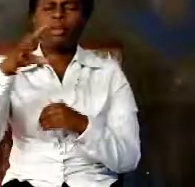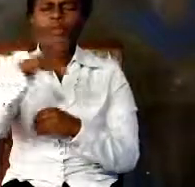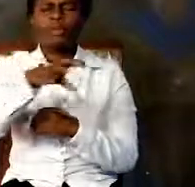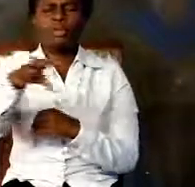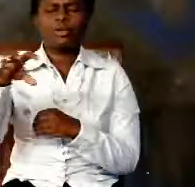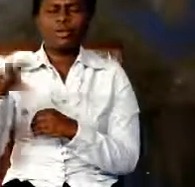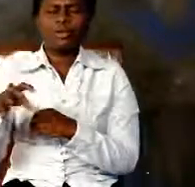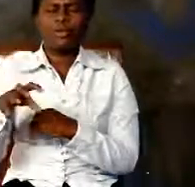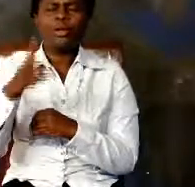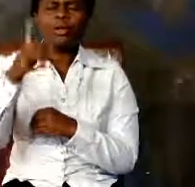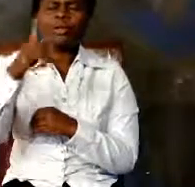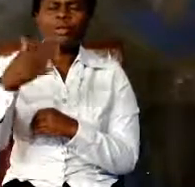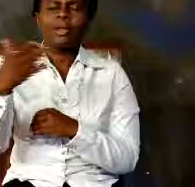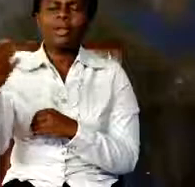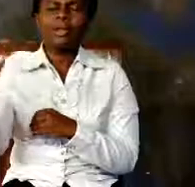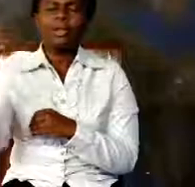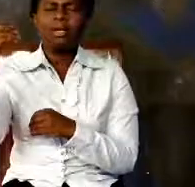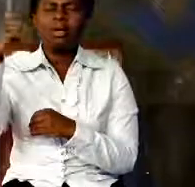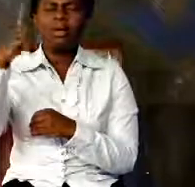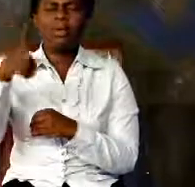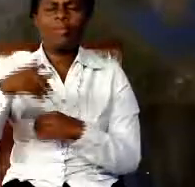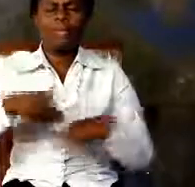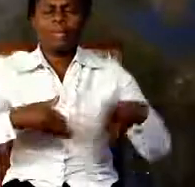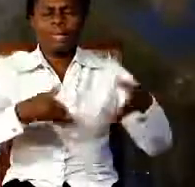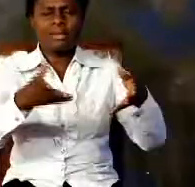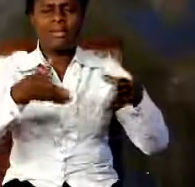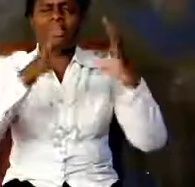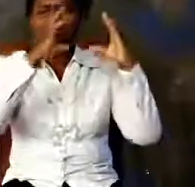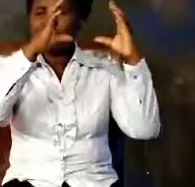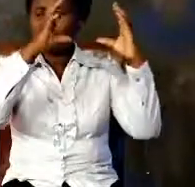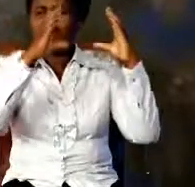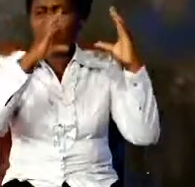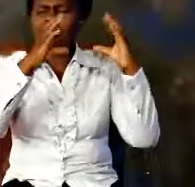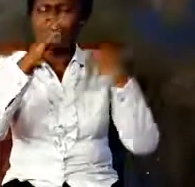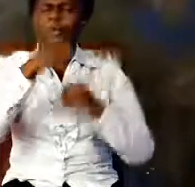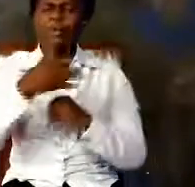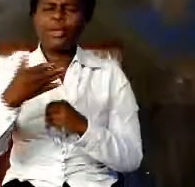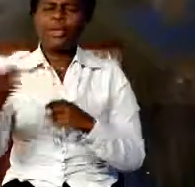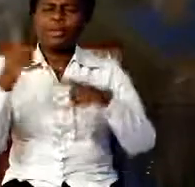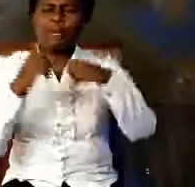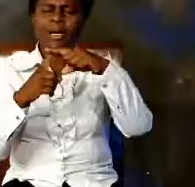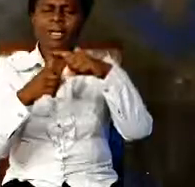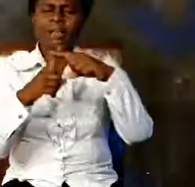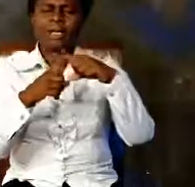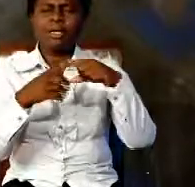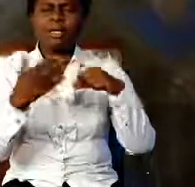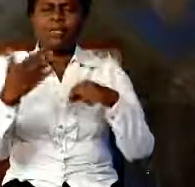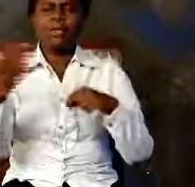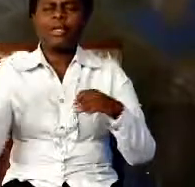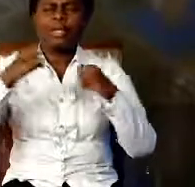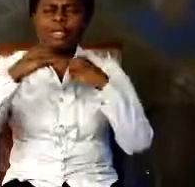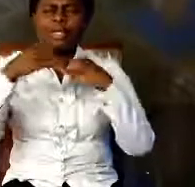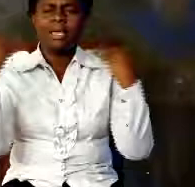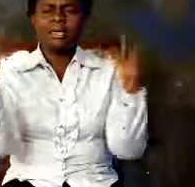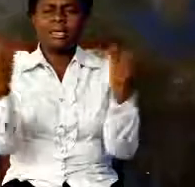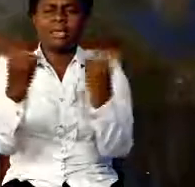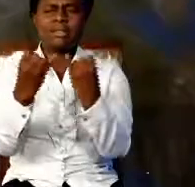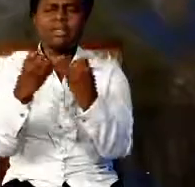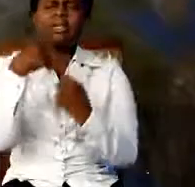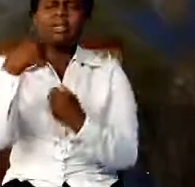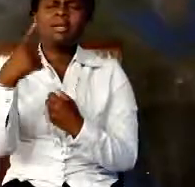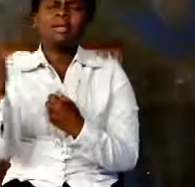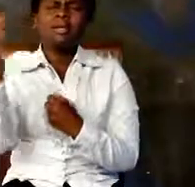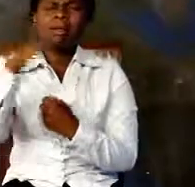masokoni, wengine wako kwenye stendi za mabasi, wengine makanisani, wengine katika taasisi. Kila